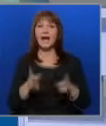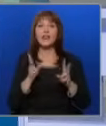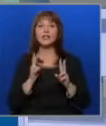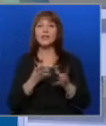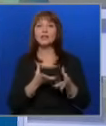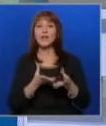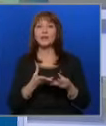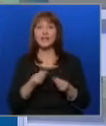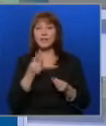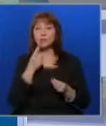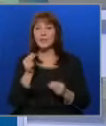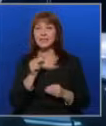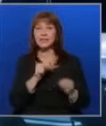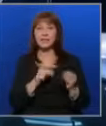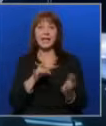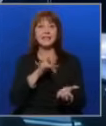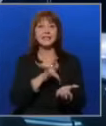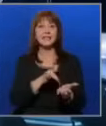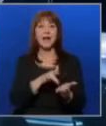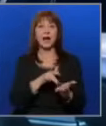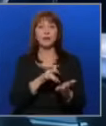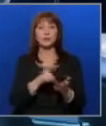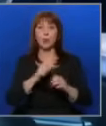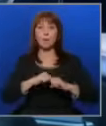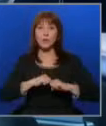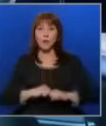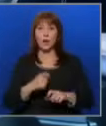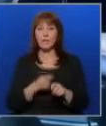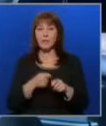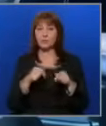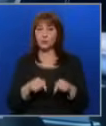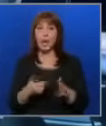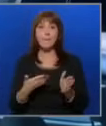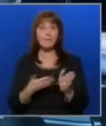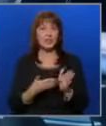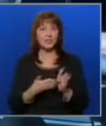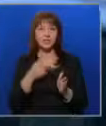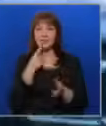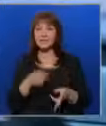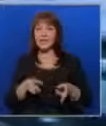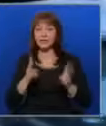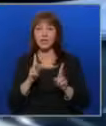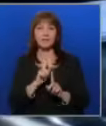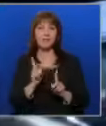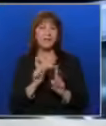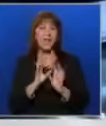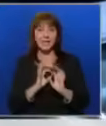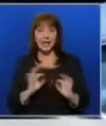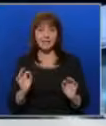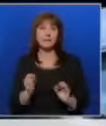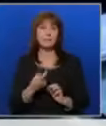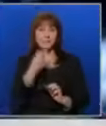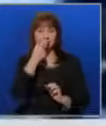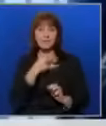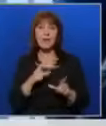Решението беше взето на заседание на Централното оперативно бюро, проведено днес. Причината за решението не е ясна. Самият